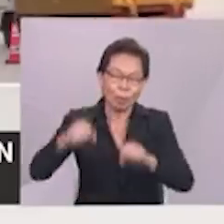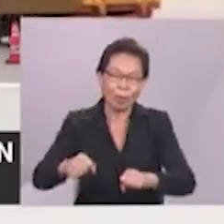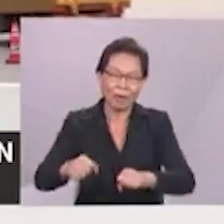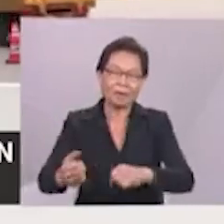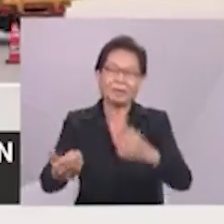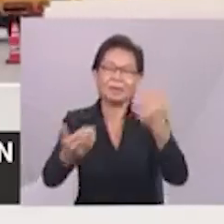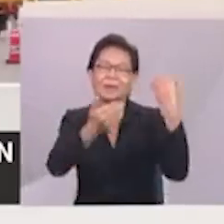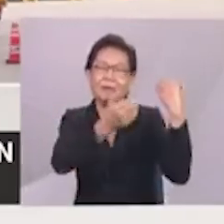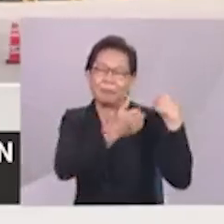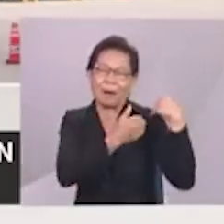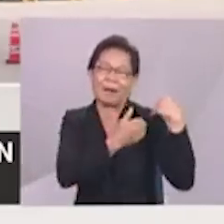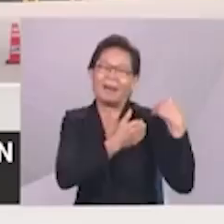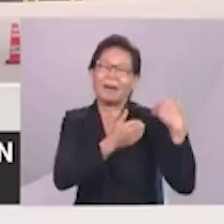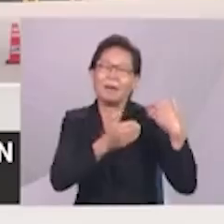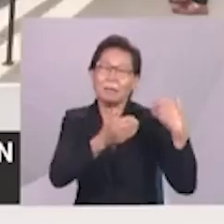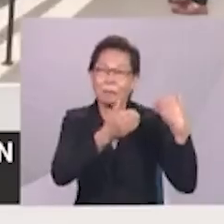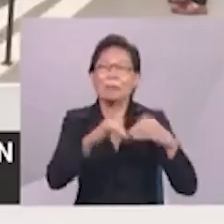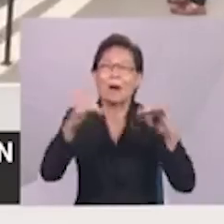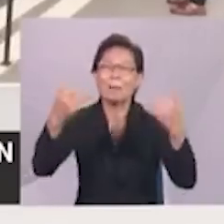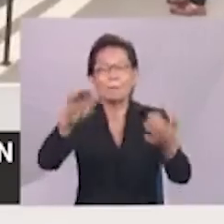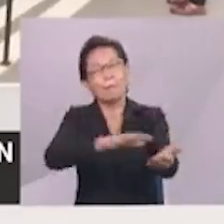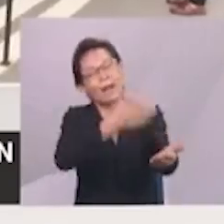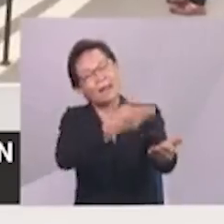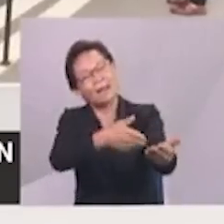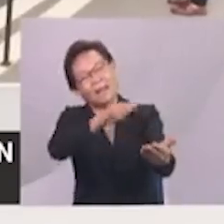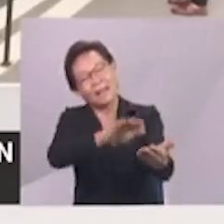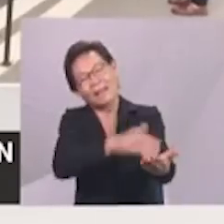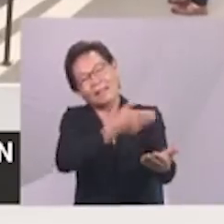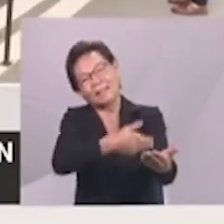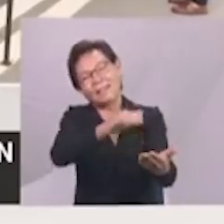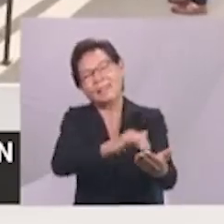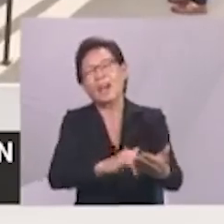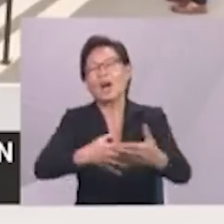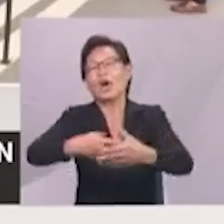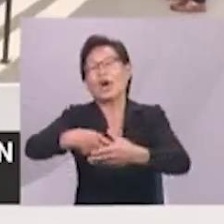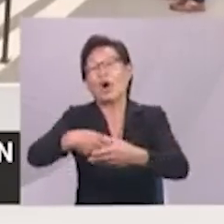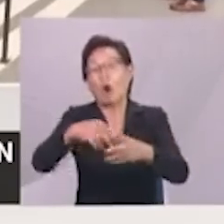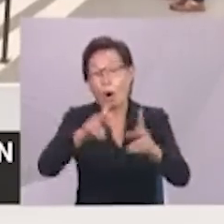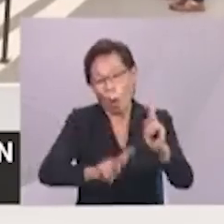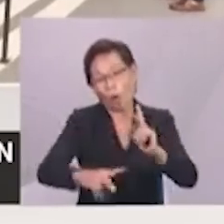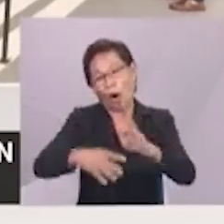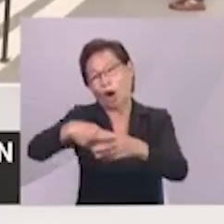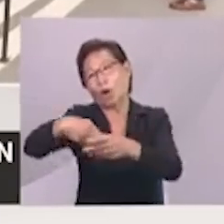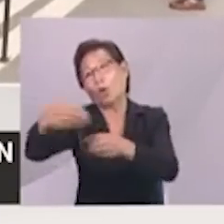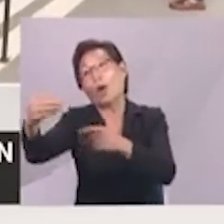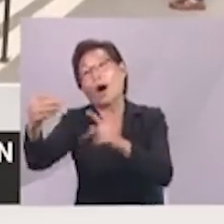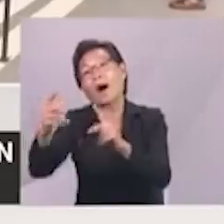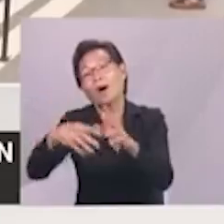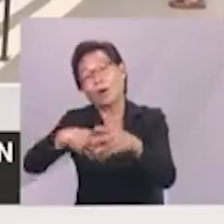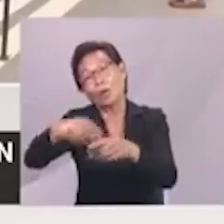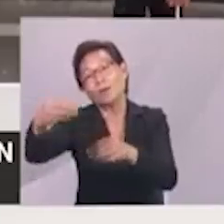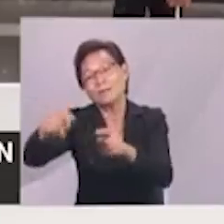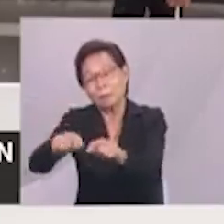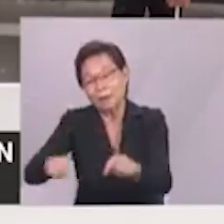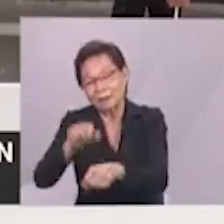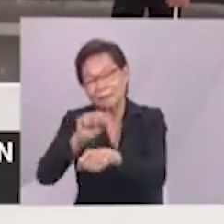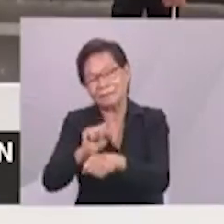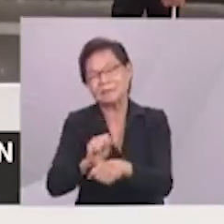mainkan lagu dendang perantau sekali-sekala kalau dimainkan selalu juga